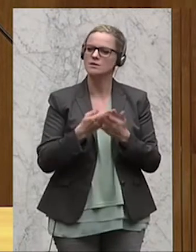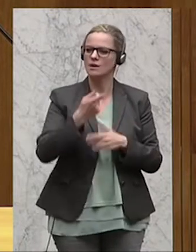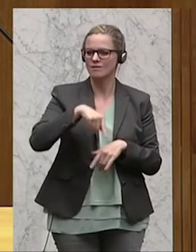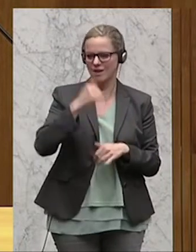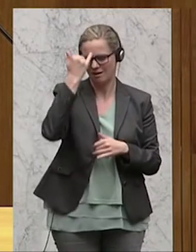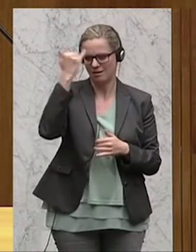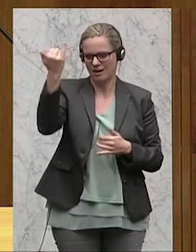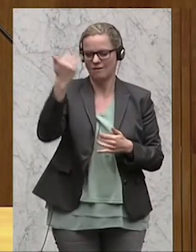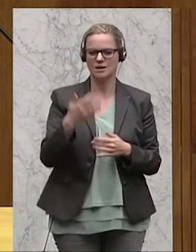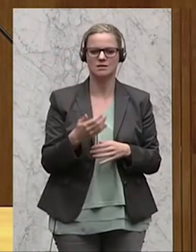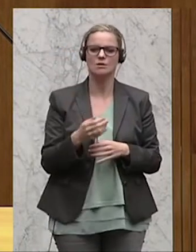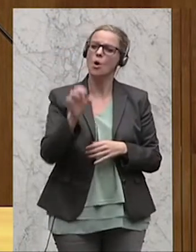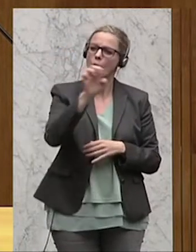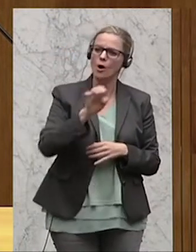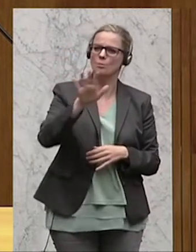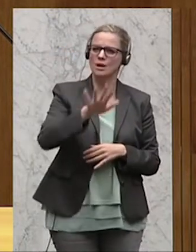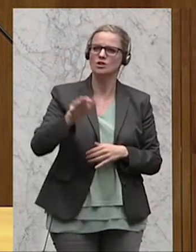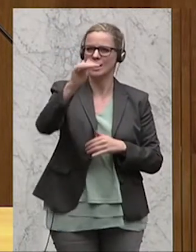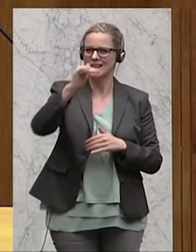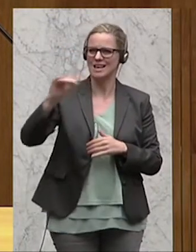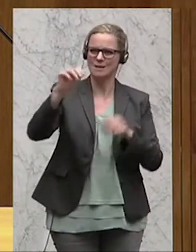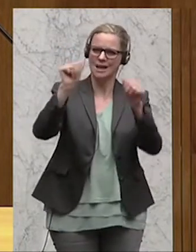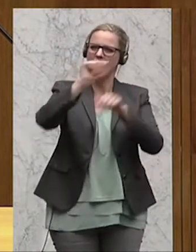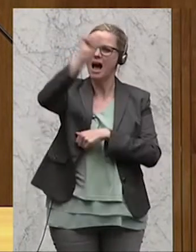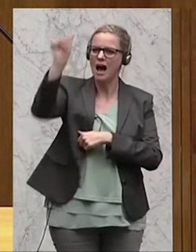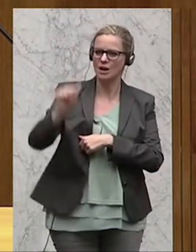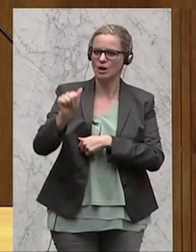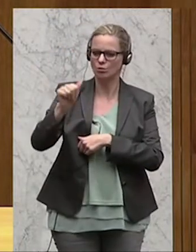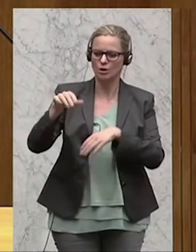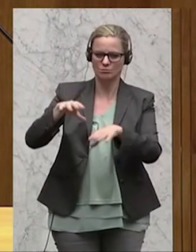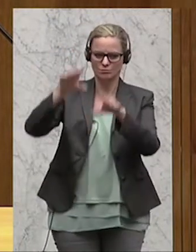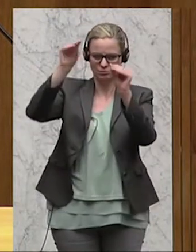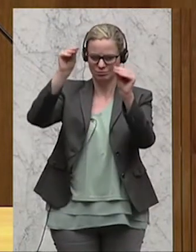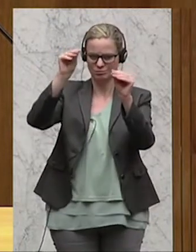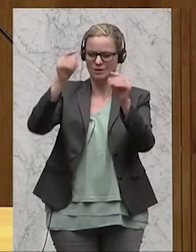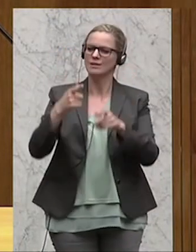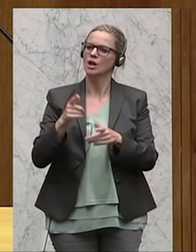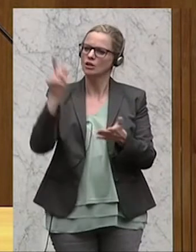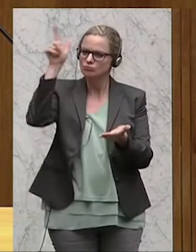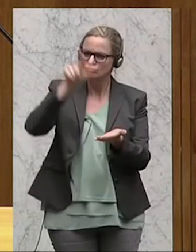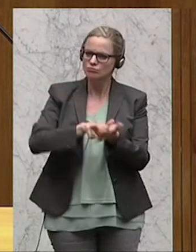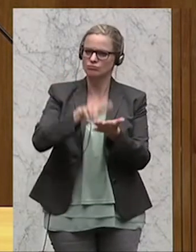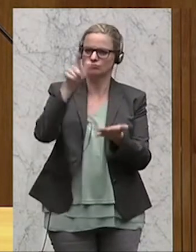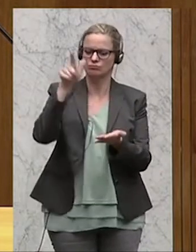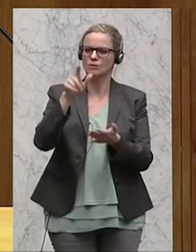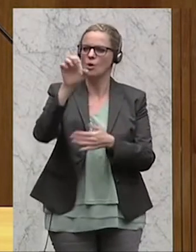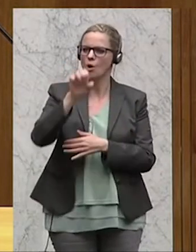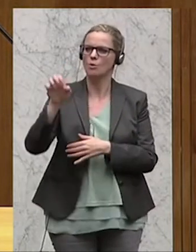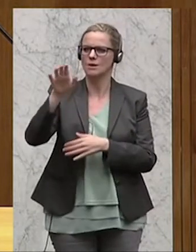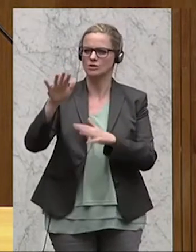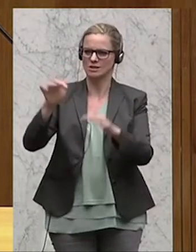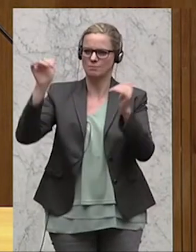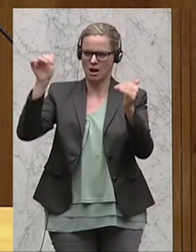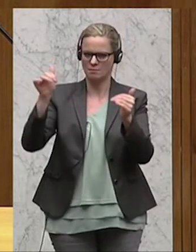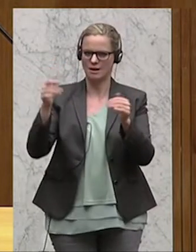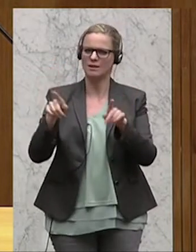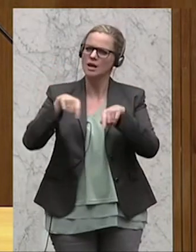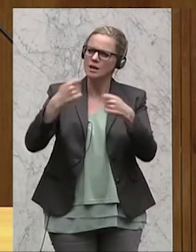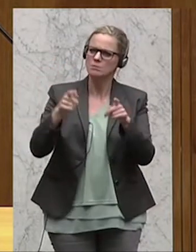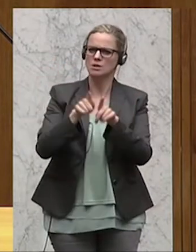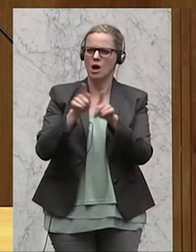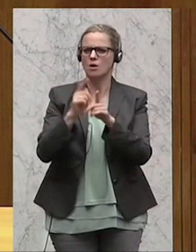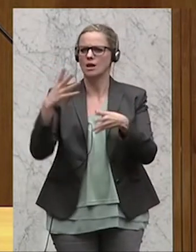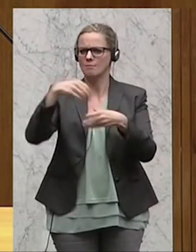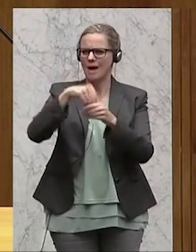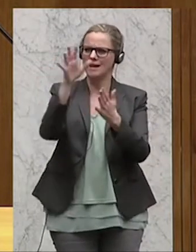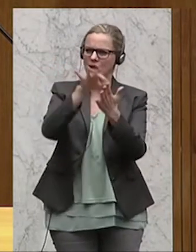eine Agentur auf europäischer Ebene zu installieren, legitimiert durch das Europäische Parlament, mit der definierten Kriterien,